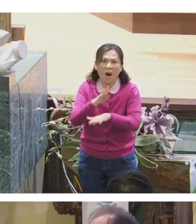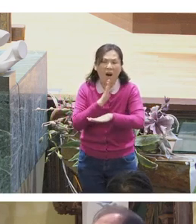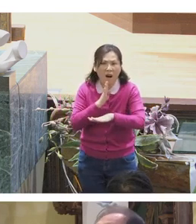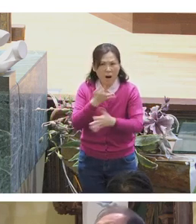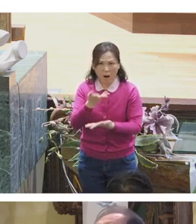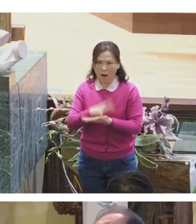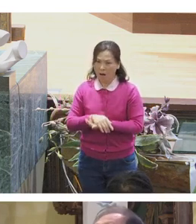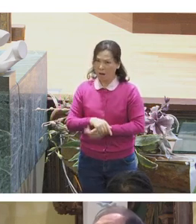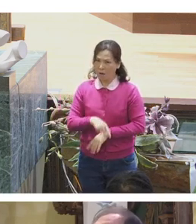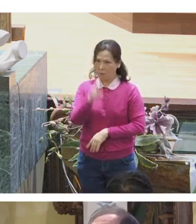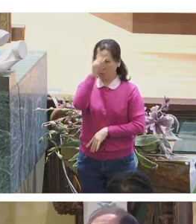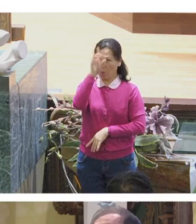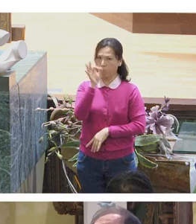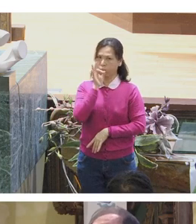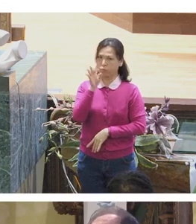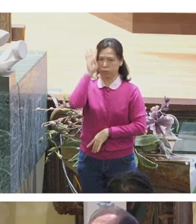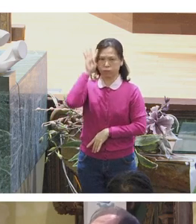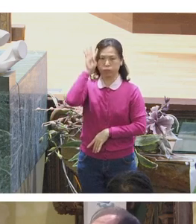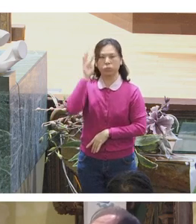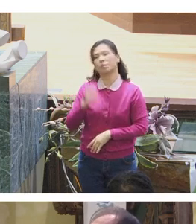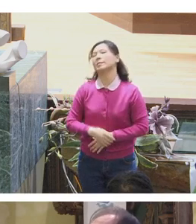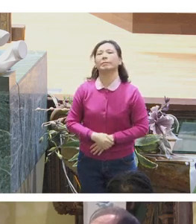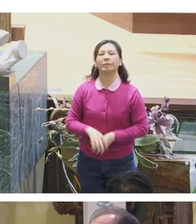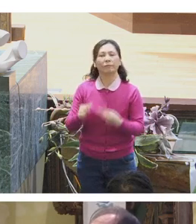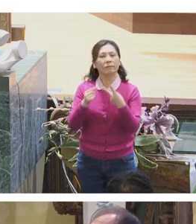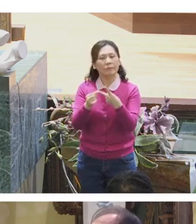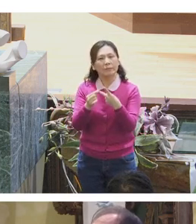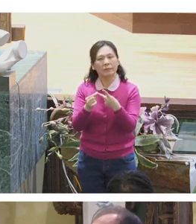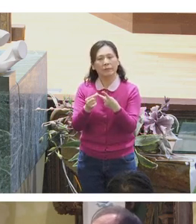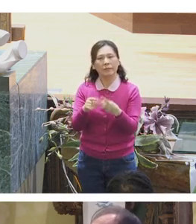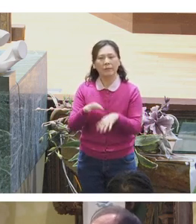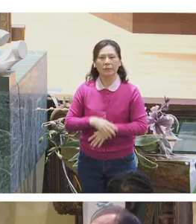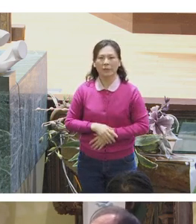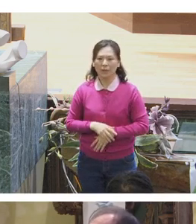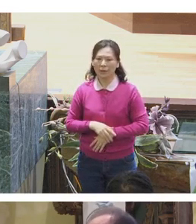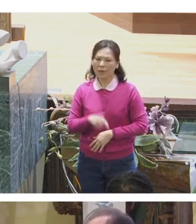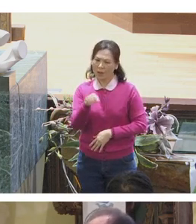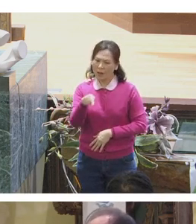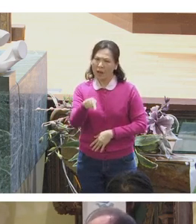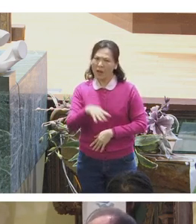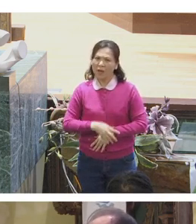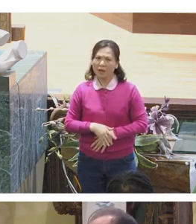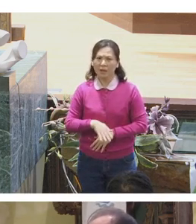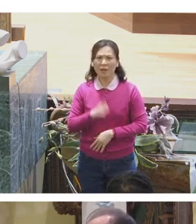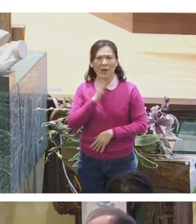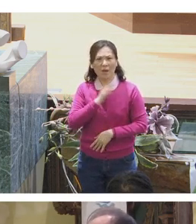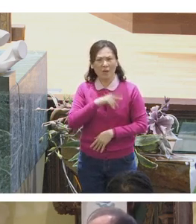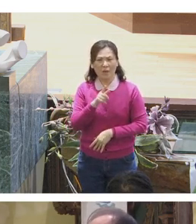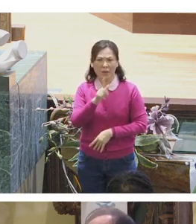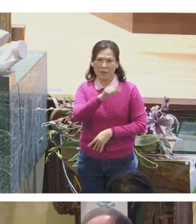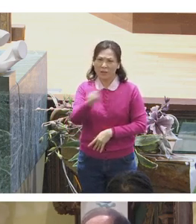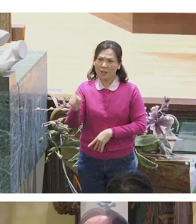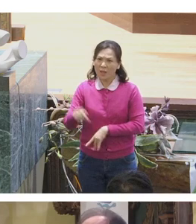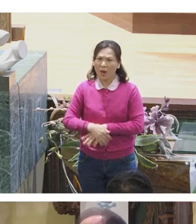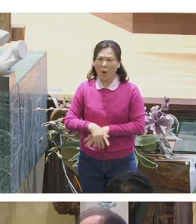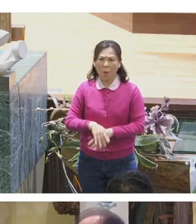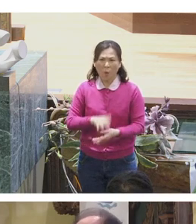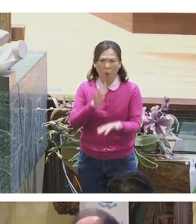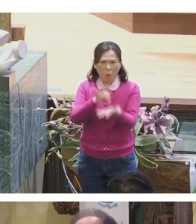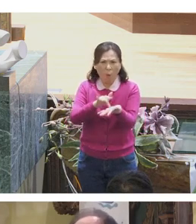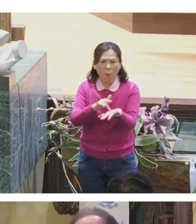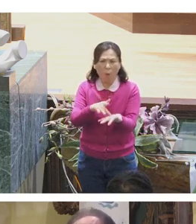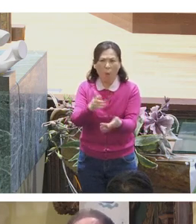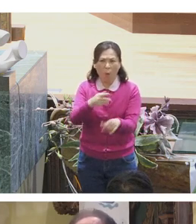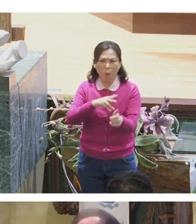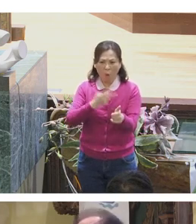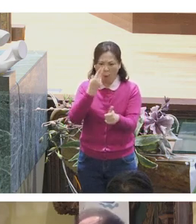这不可思议。第二个，明明是有害事业废弃物，我们可以让它变成资